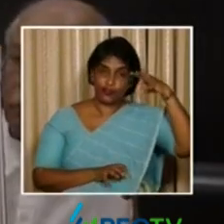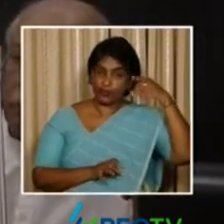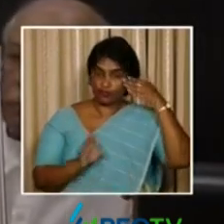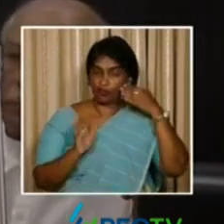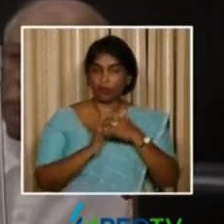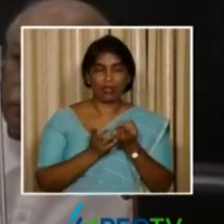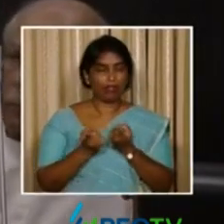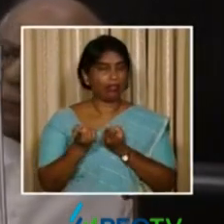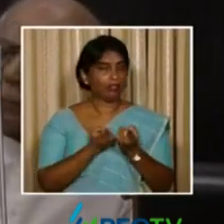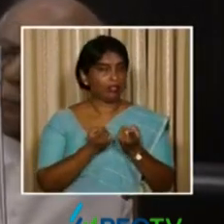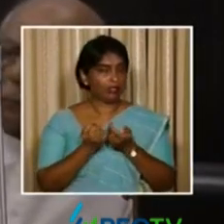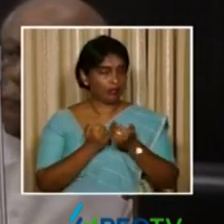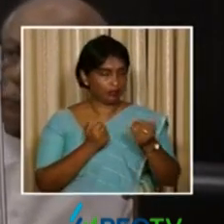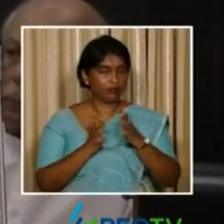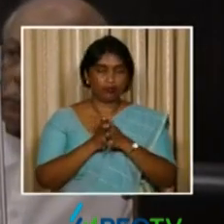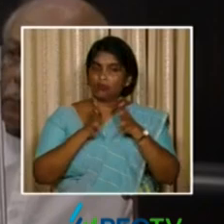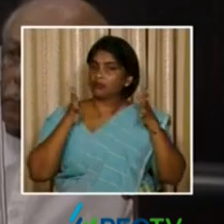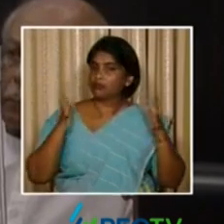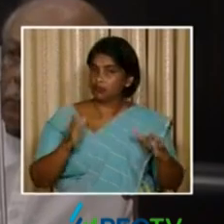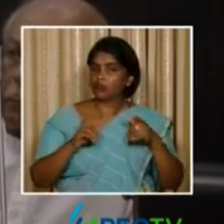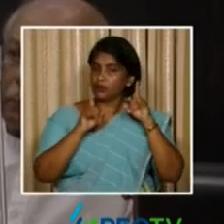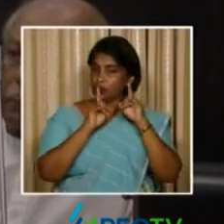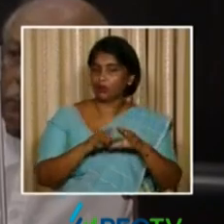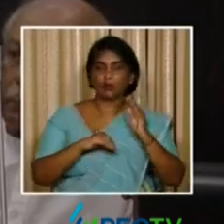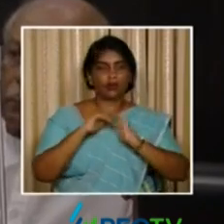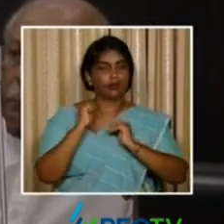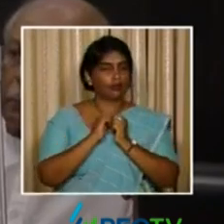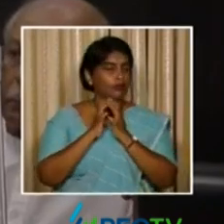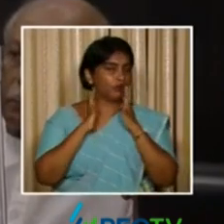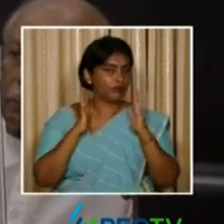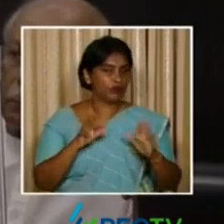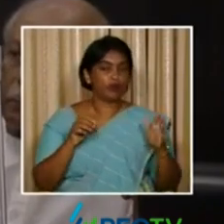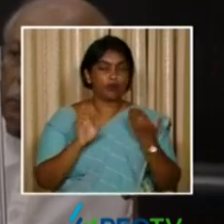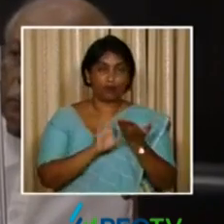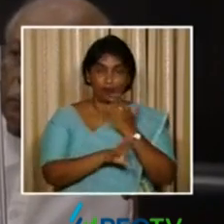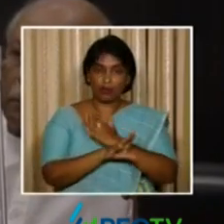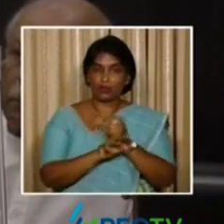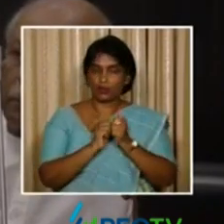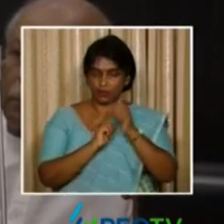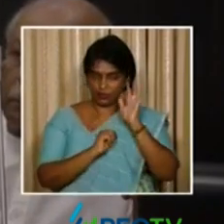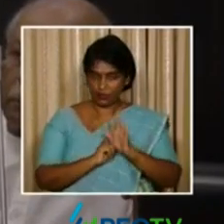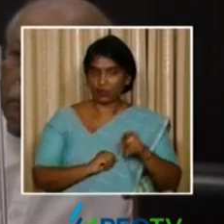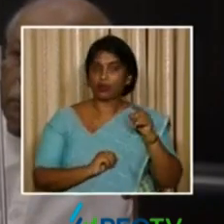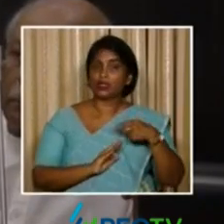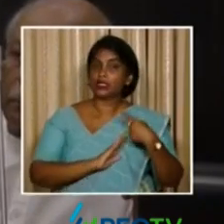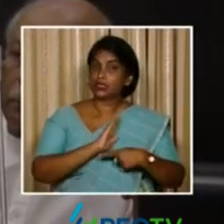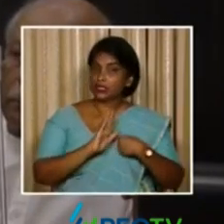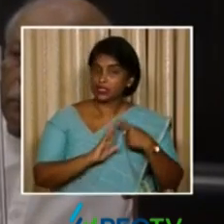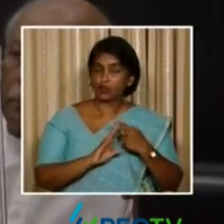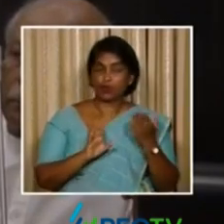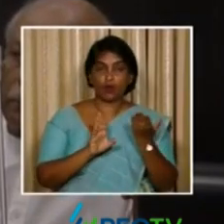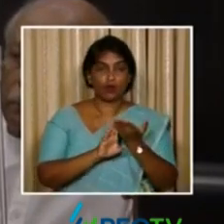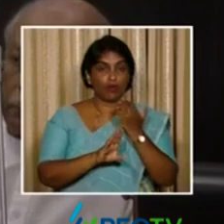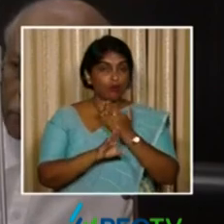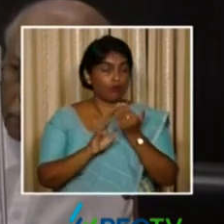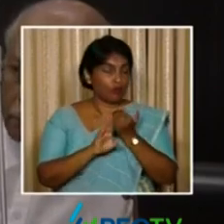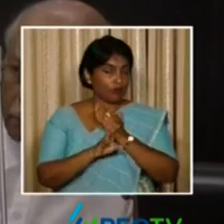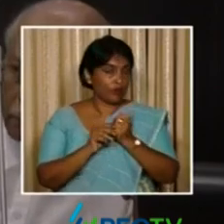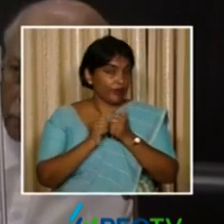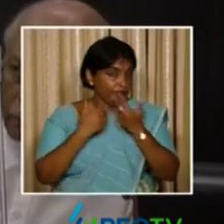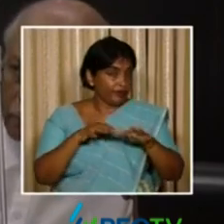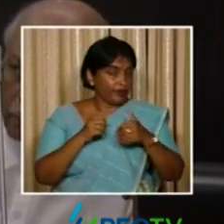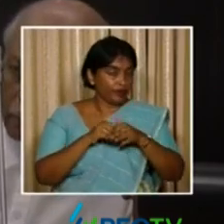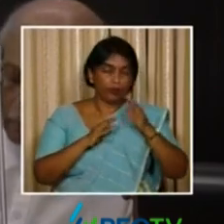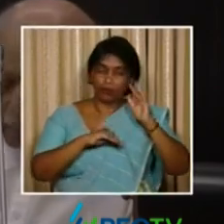நிதியியல் உறுதிப்பாடுகளை வழங்கியுள்ளனர். அதற்கமைய இந்த மாத இறுதிக்கு முன்னர் சர்வதேச நாணய நிதியத்தின் உதவி கிடைக்கப்பெறும் என